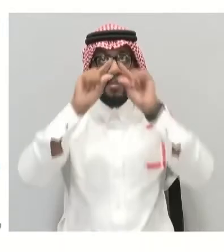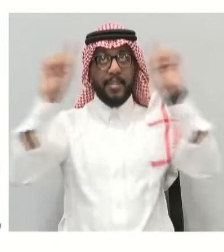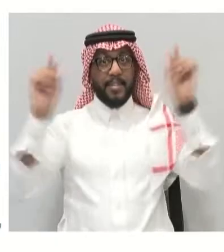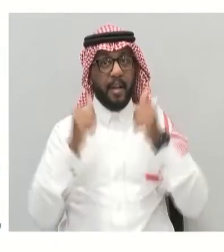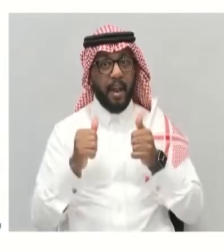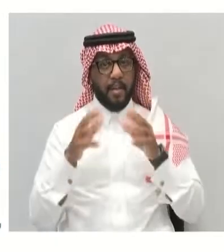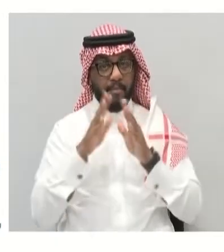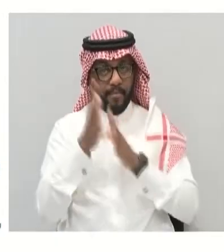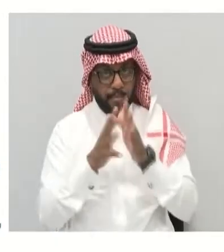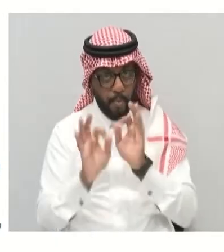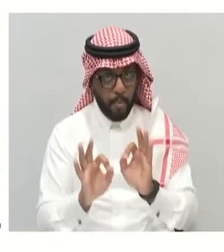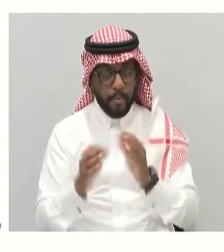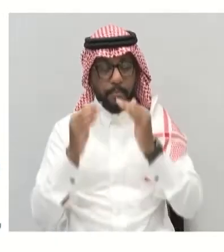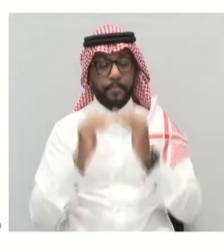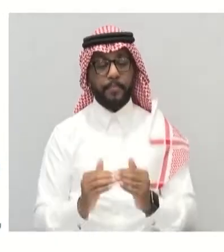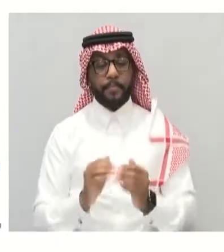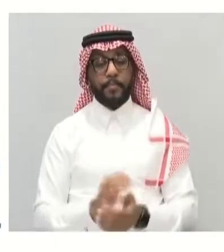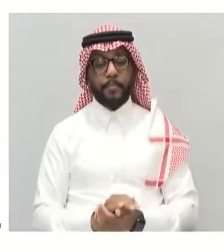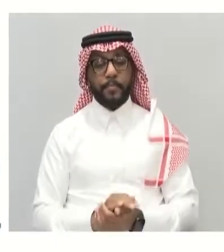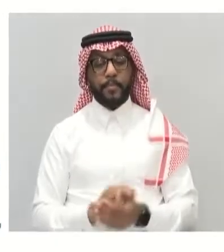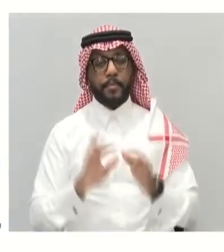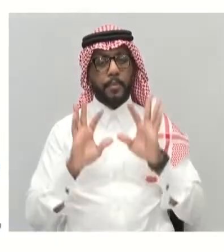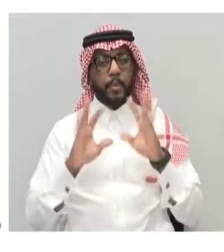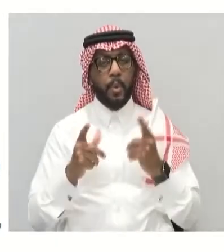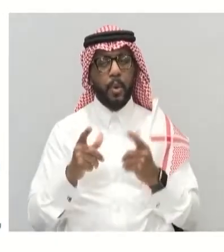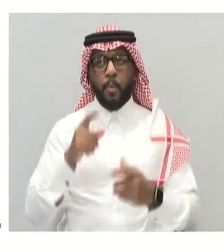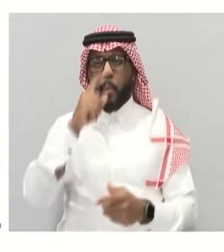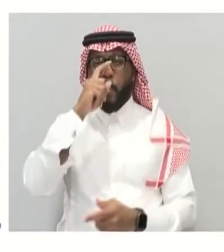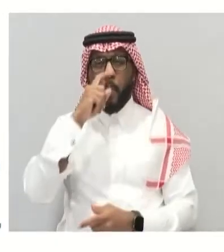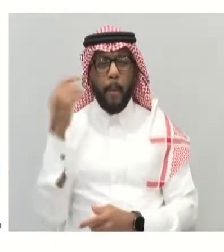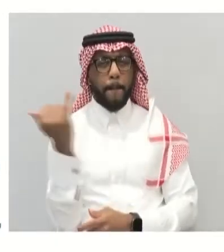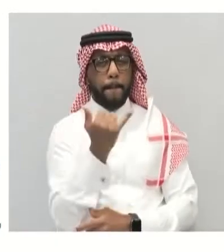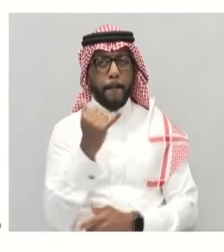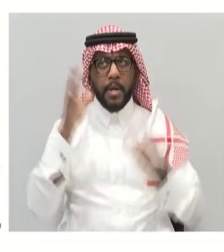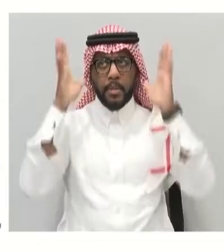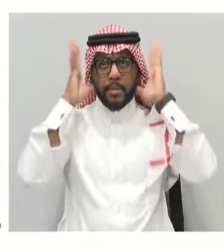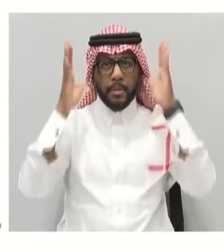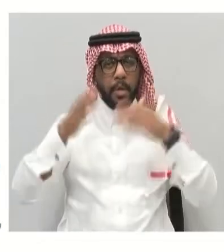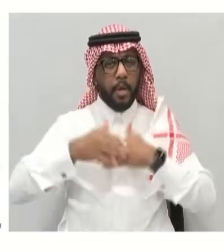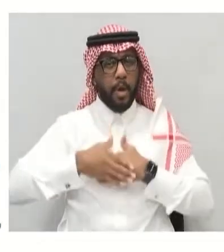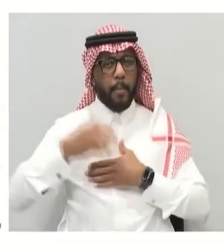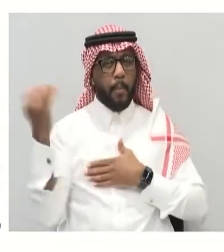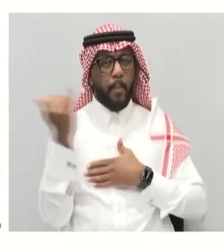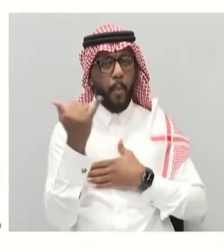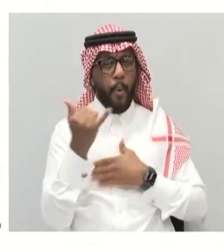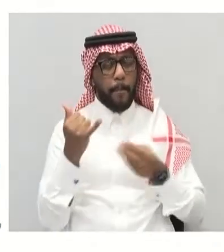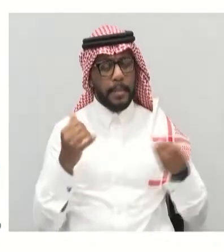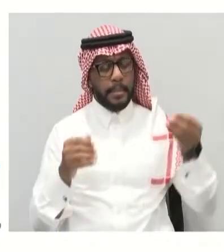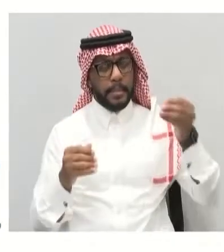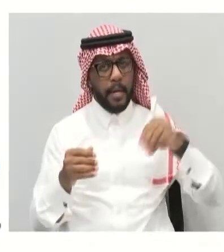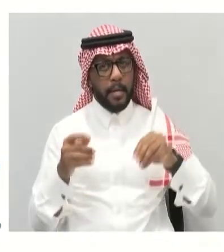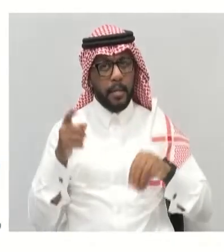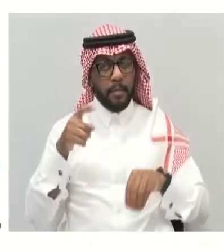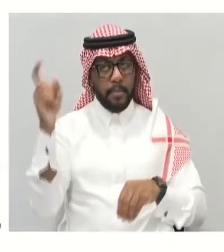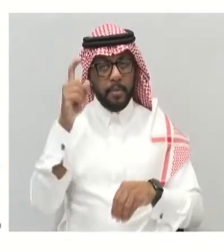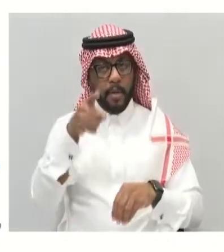عما ياتي ما مكانه الصلاه في الاسلام ما اثرها على حياه المسلم ولعل هذا من الاثراء المعرفي الذي يريده